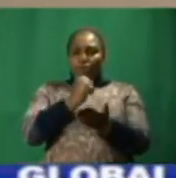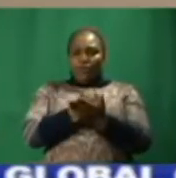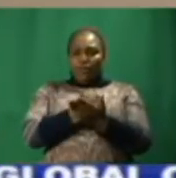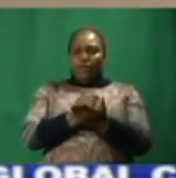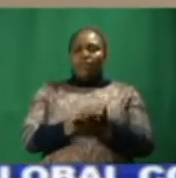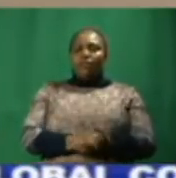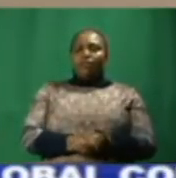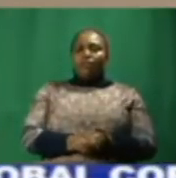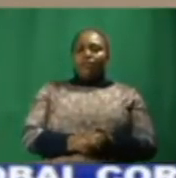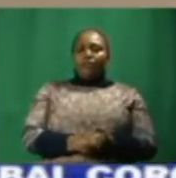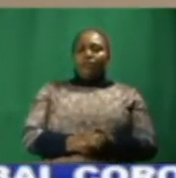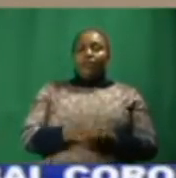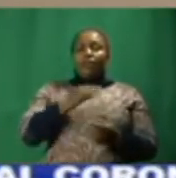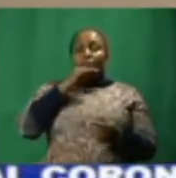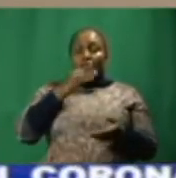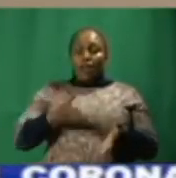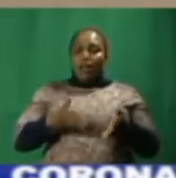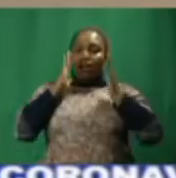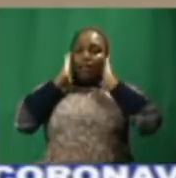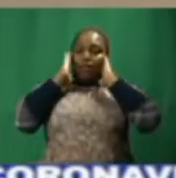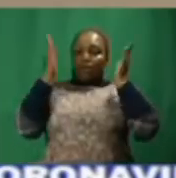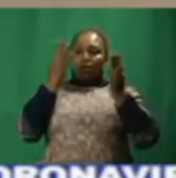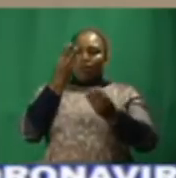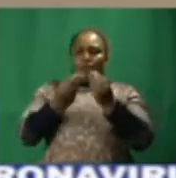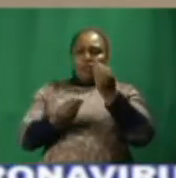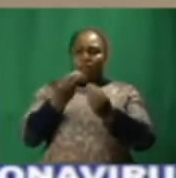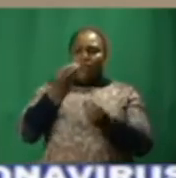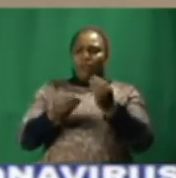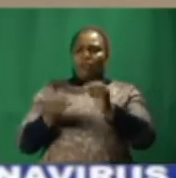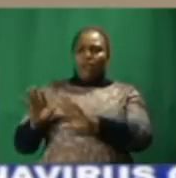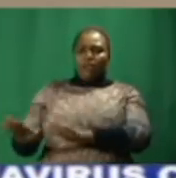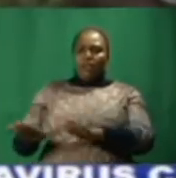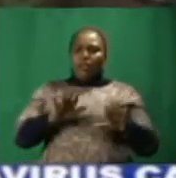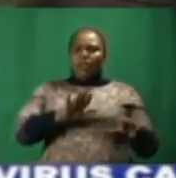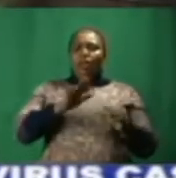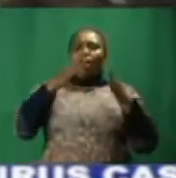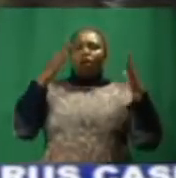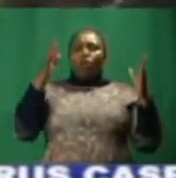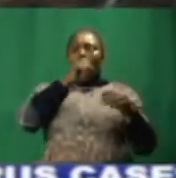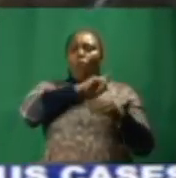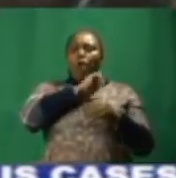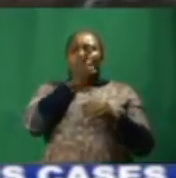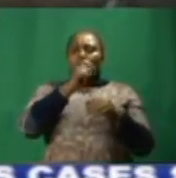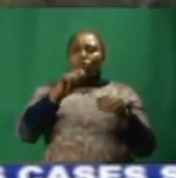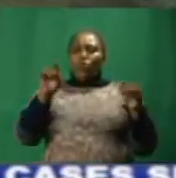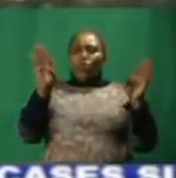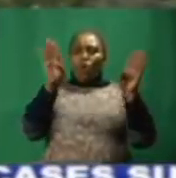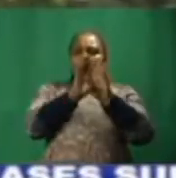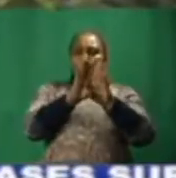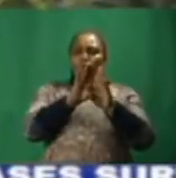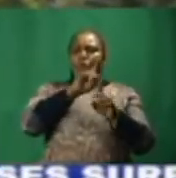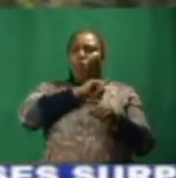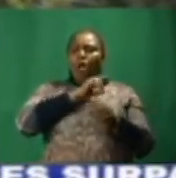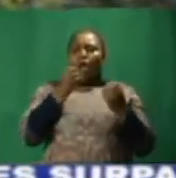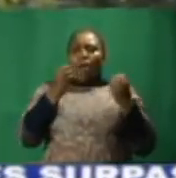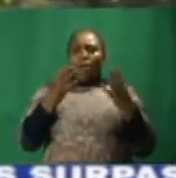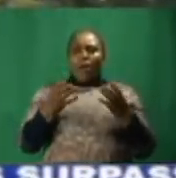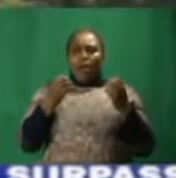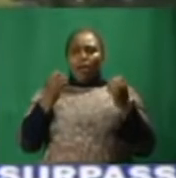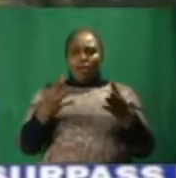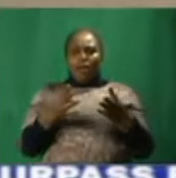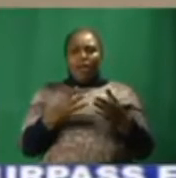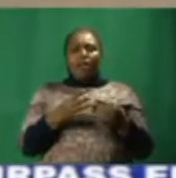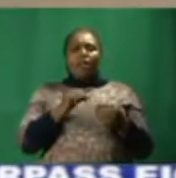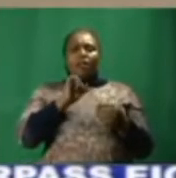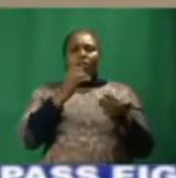Ndlangamandla kuleSwatini, bantwana bathikabeteke kakhulu ngekuthi kuvalwe tikolwa lapho linyenti labo lifike litfole khona